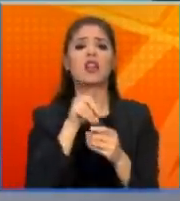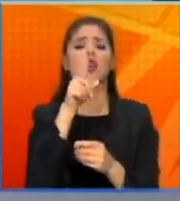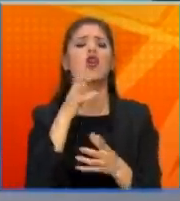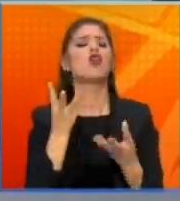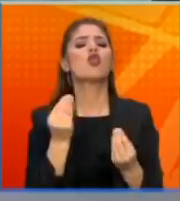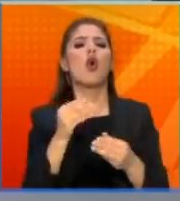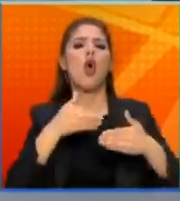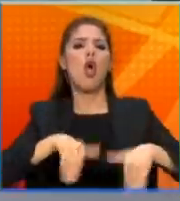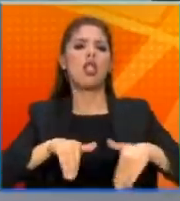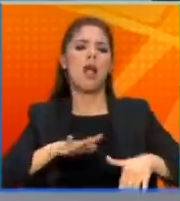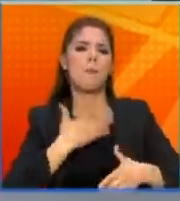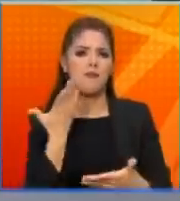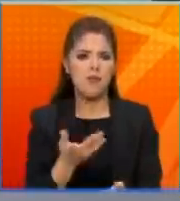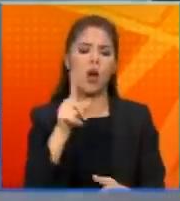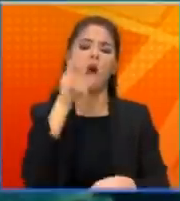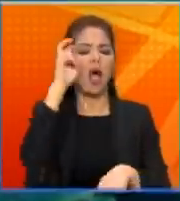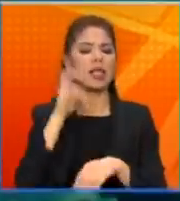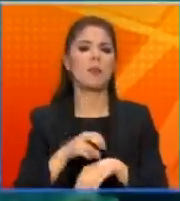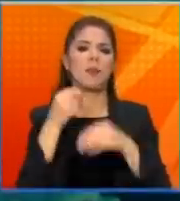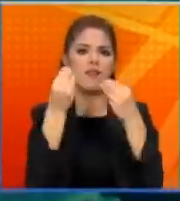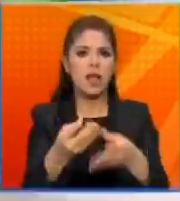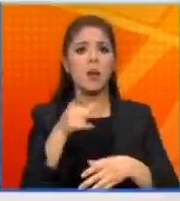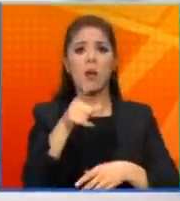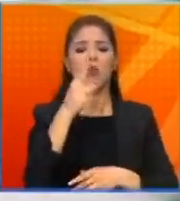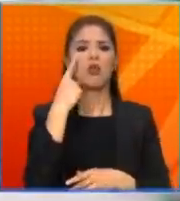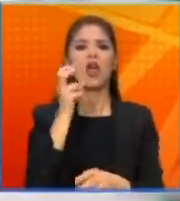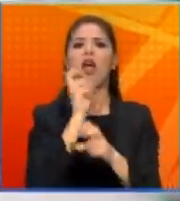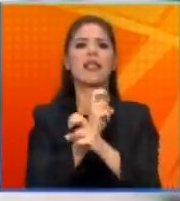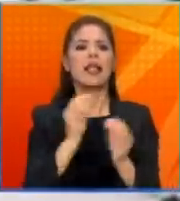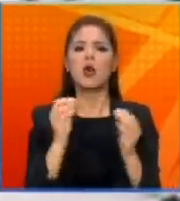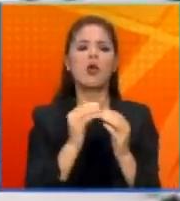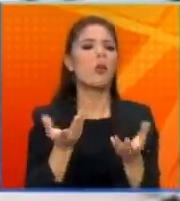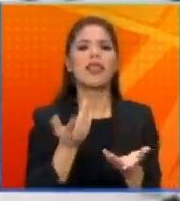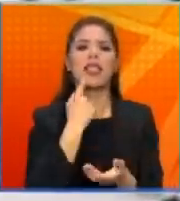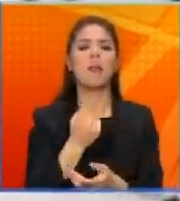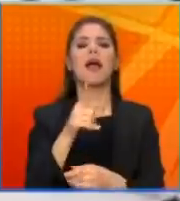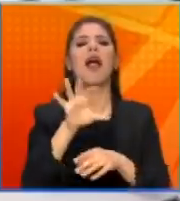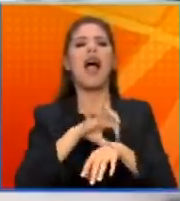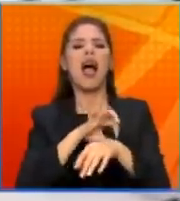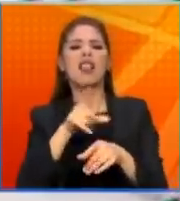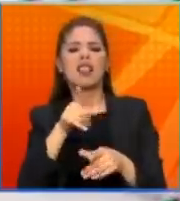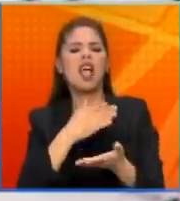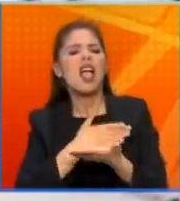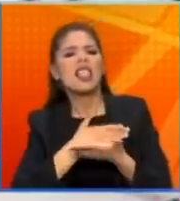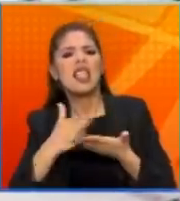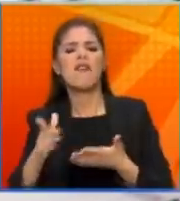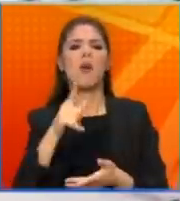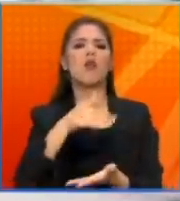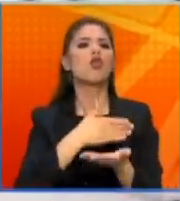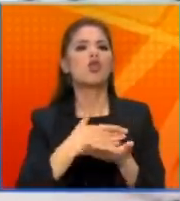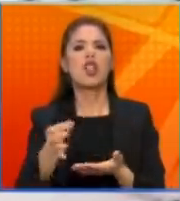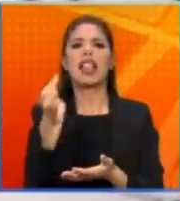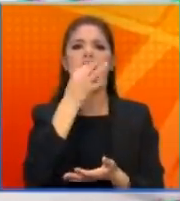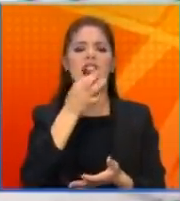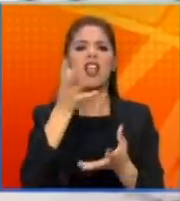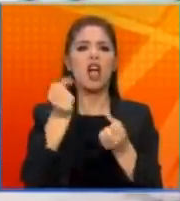dizi önlem var, onu da hatırlatalım hemen. Riskli grupta en başta kronik rahatsızlığı olanlar var. Düzenli olarak ilaç